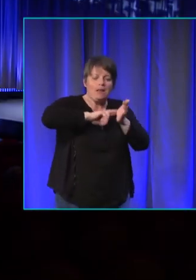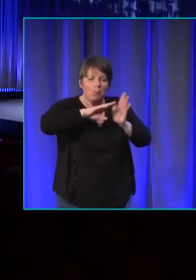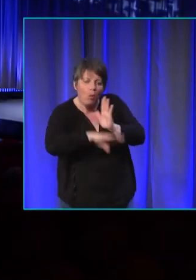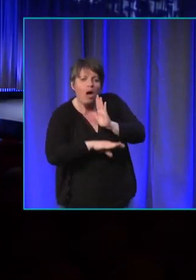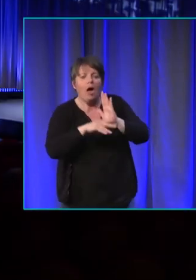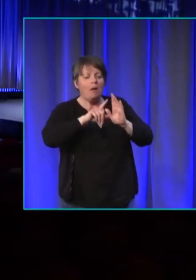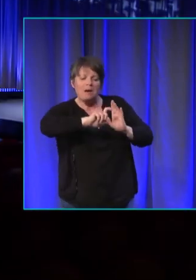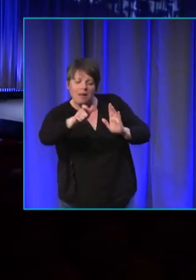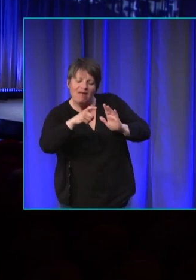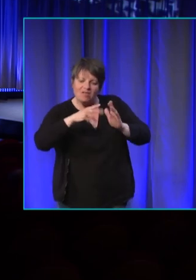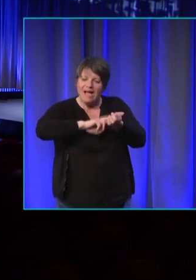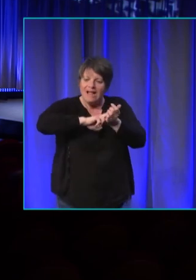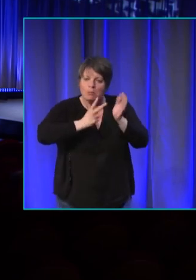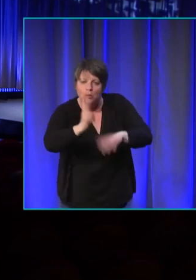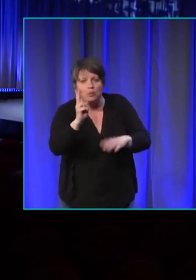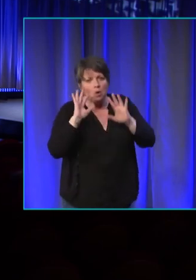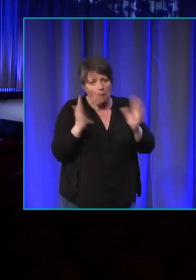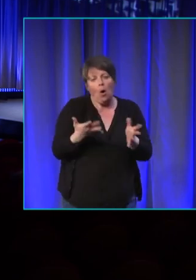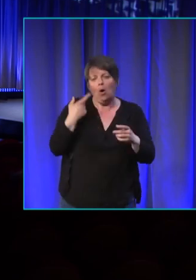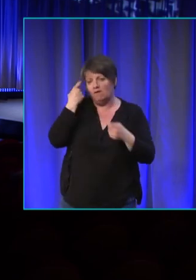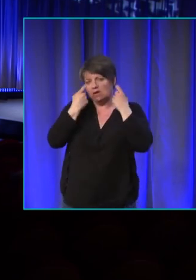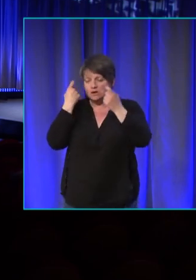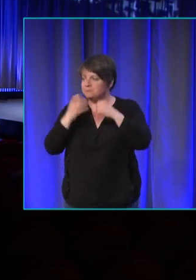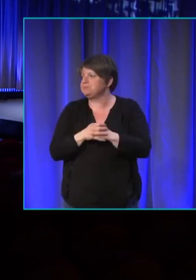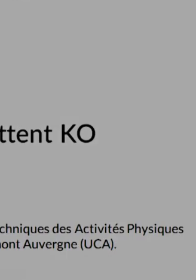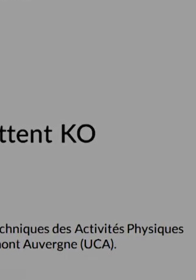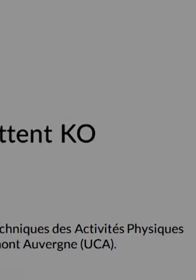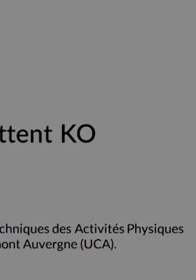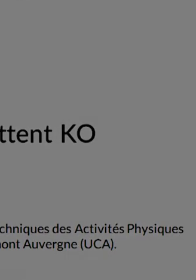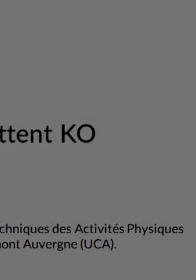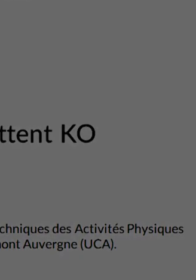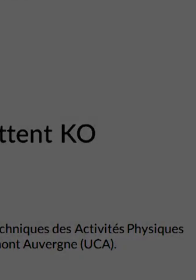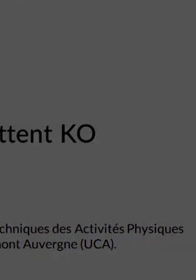donc on est à la fois sur la santé et de la performance. Merci infiniment.